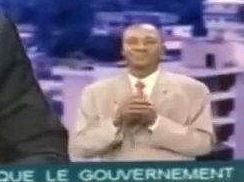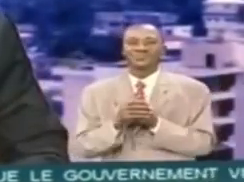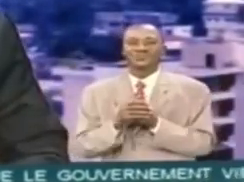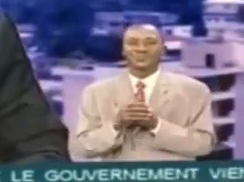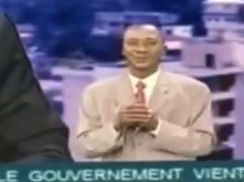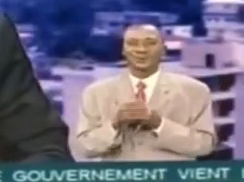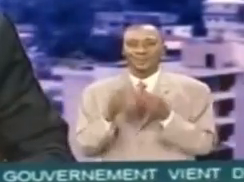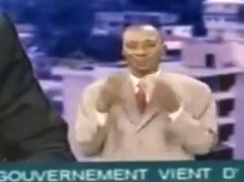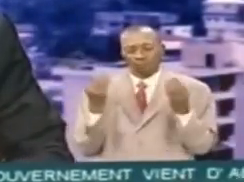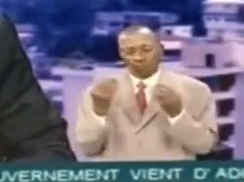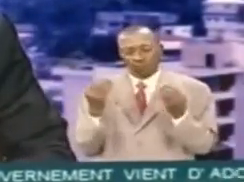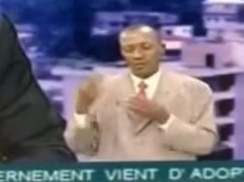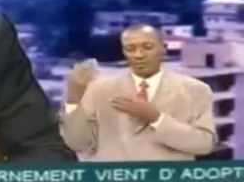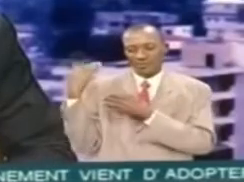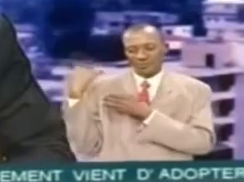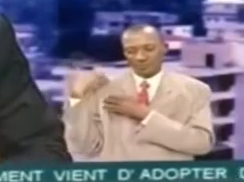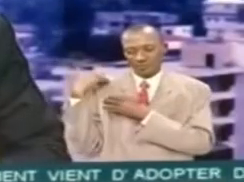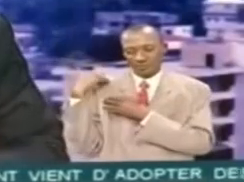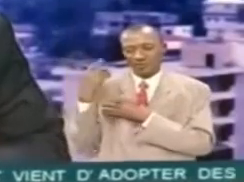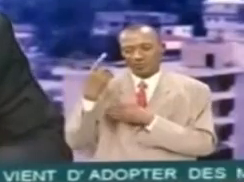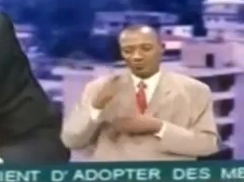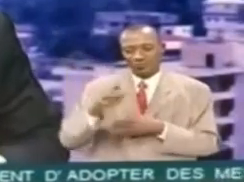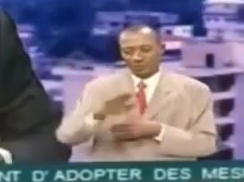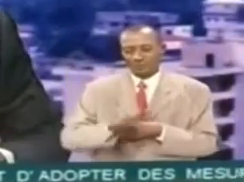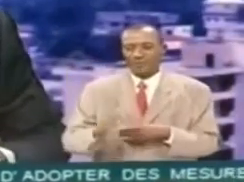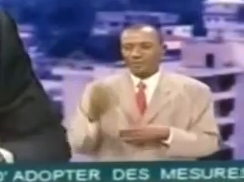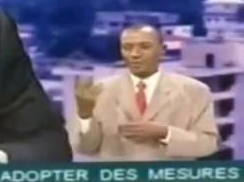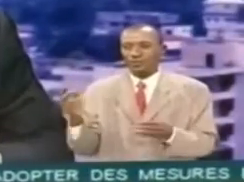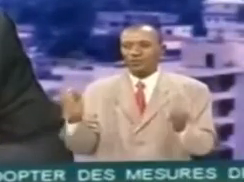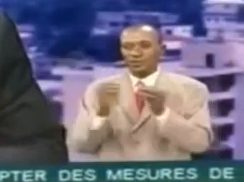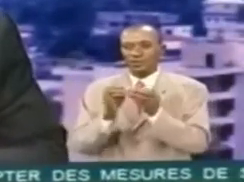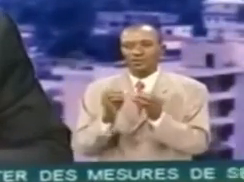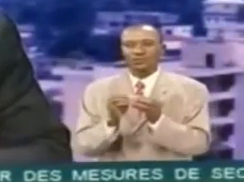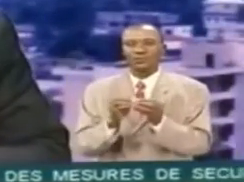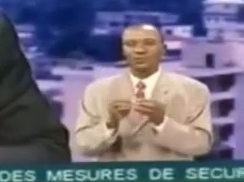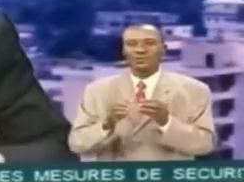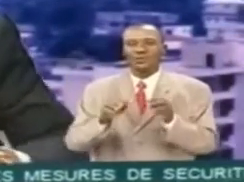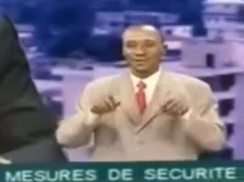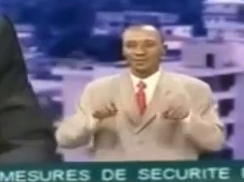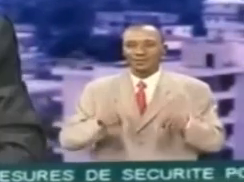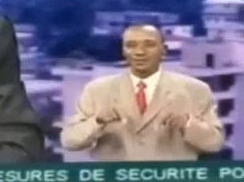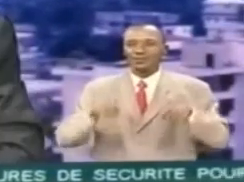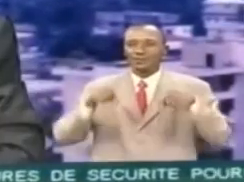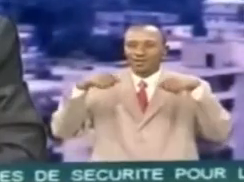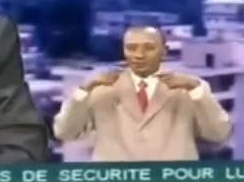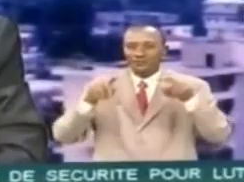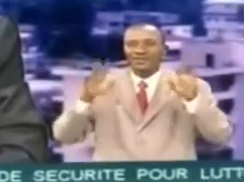la rencontre des autorités des deux pays. Ainsi s'achève ce journal. Merci de l'avoir suivi. À très vite.